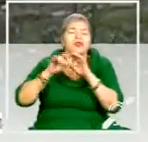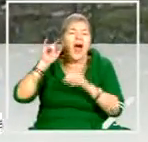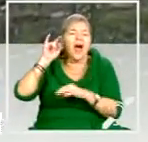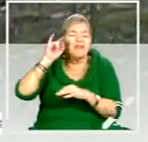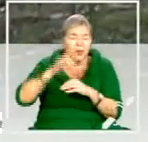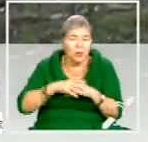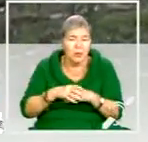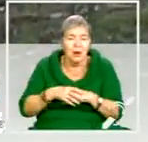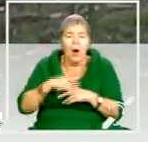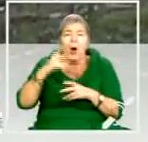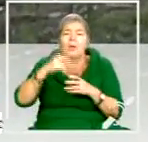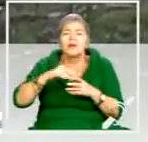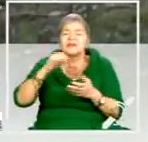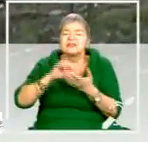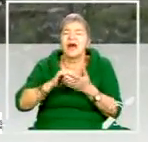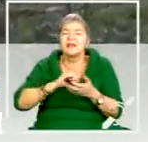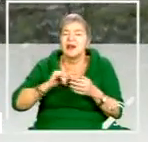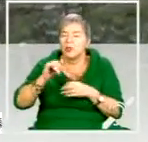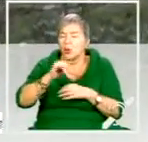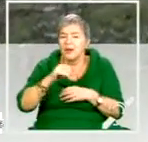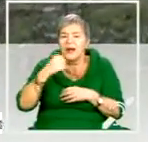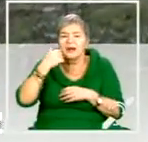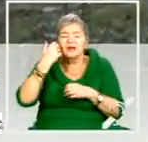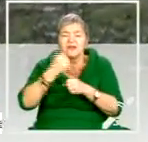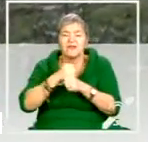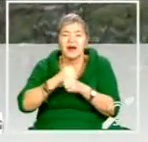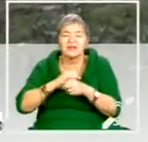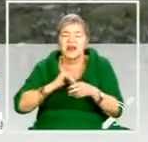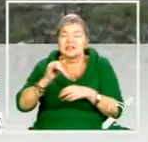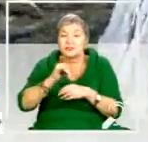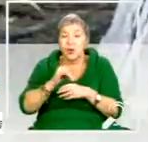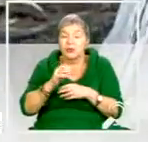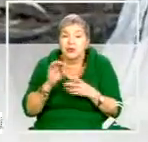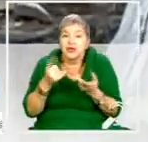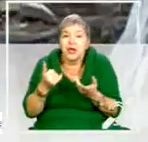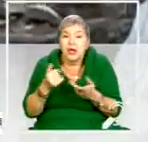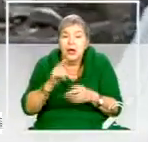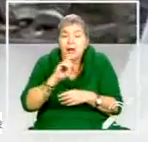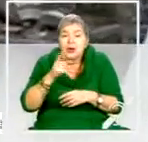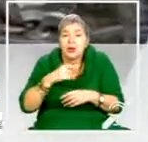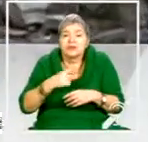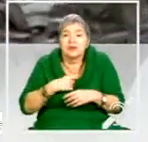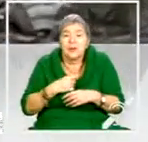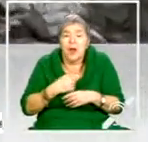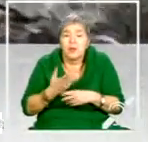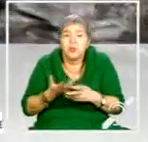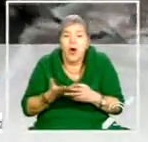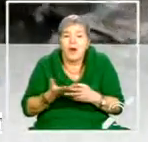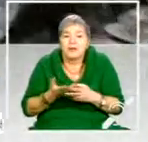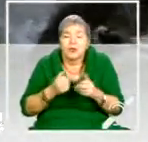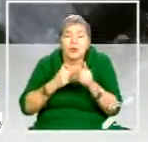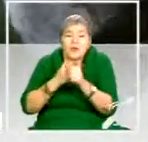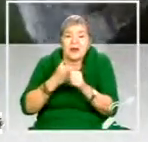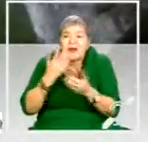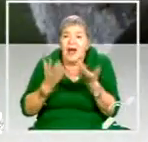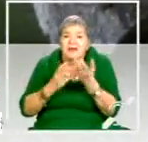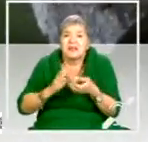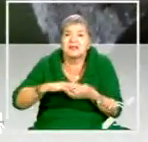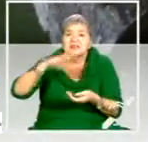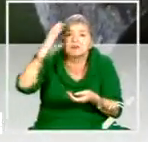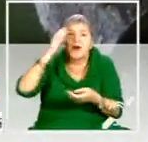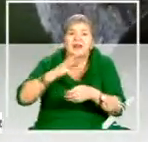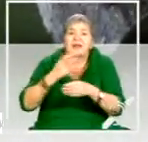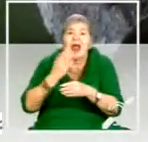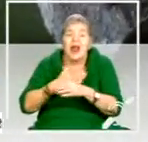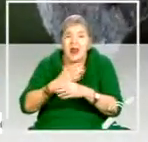opresc datele mobile atunci când fac aceste transporturi, astfel că foarte multe cantități de lemn nu pot fi înregistrate